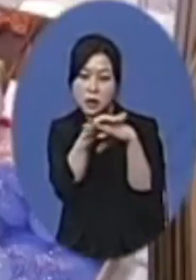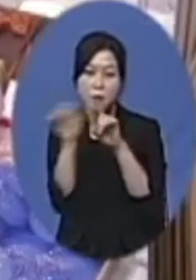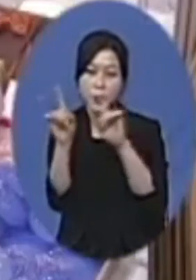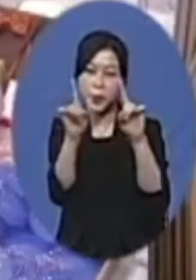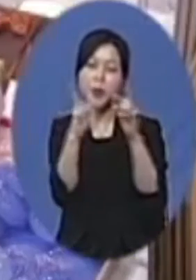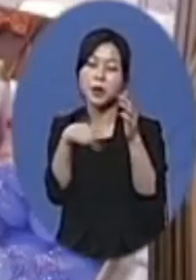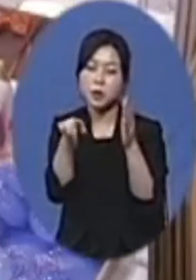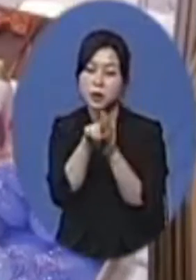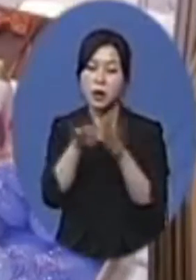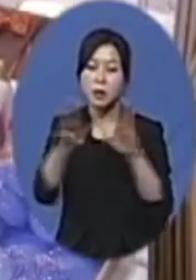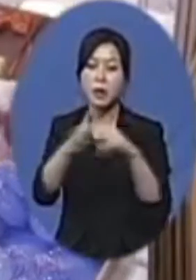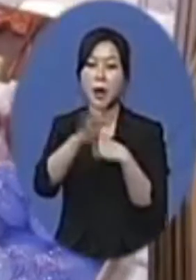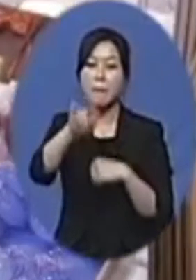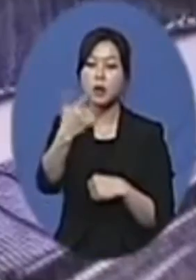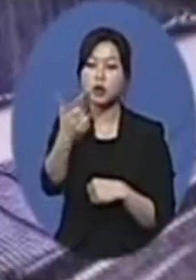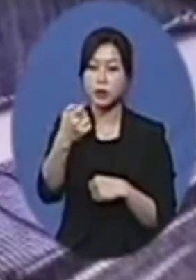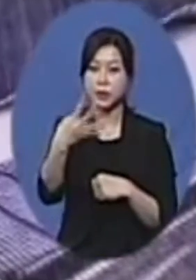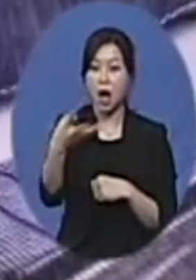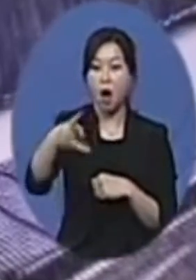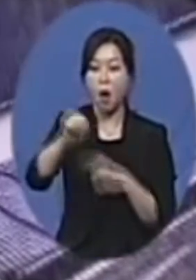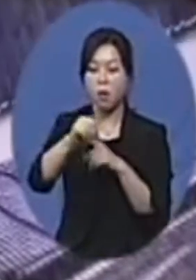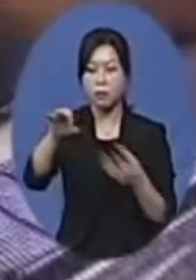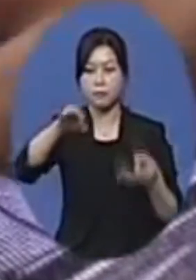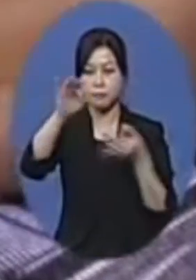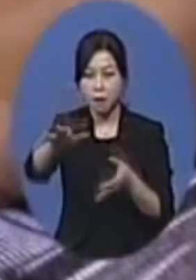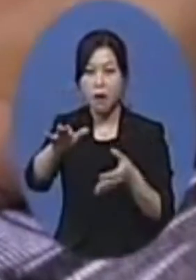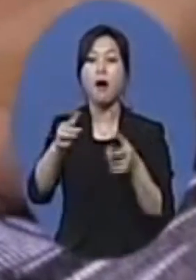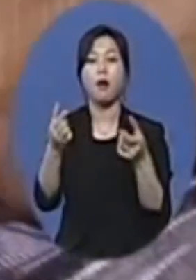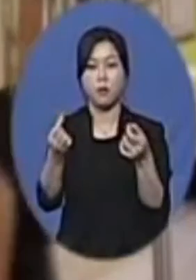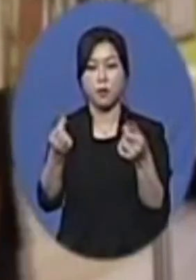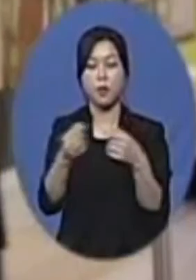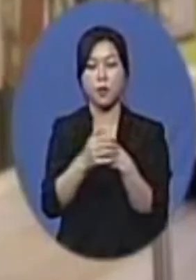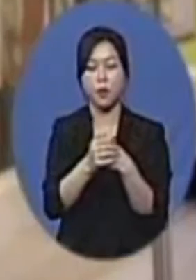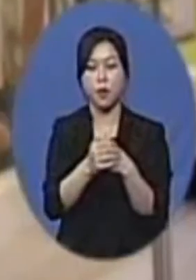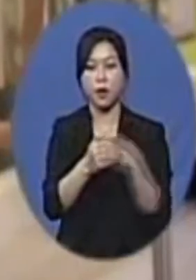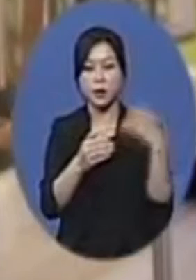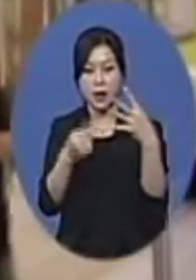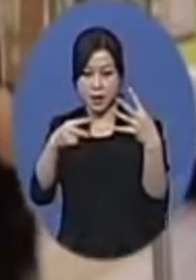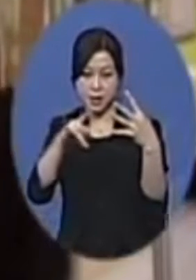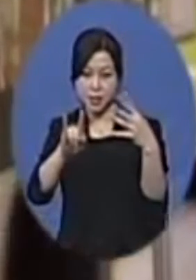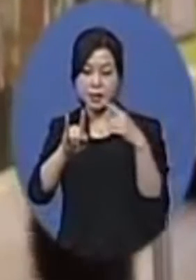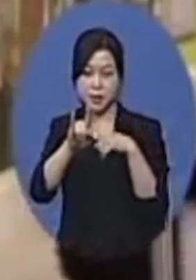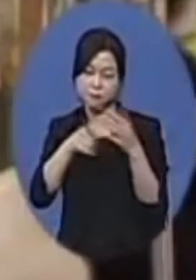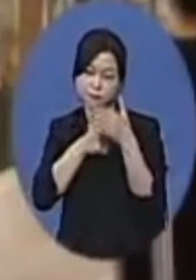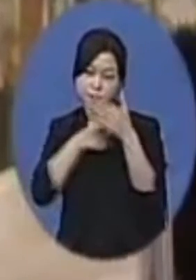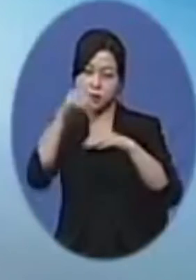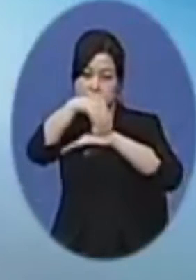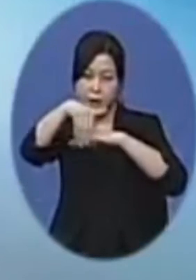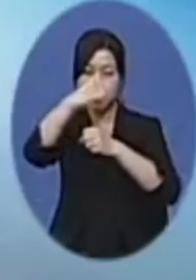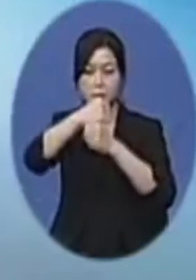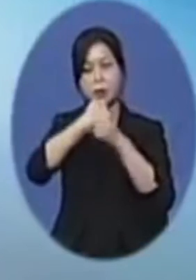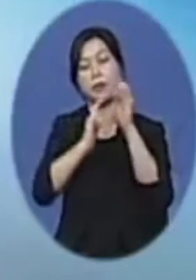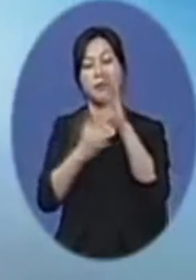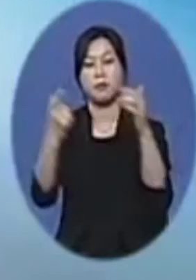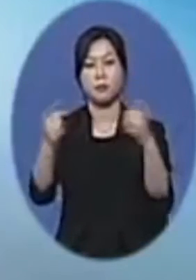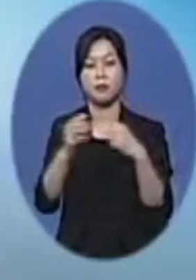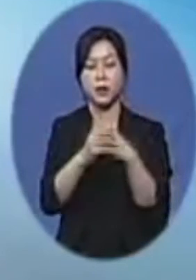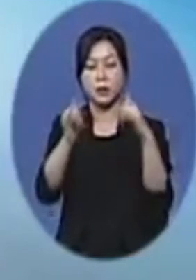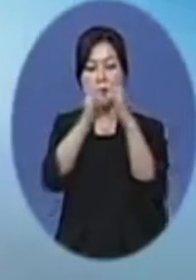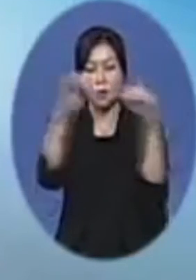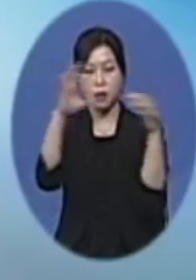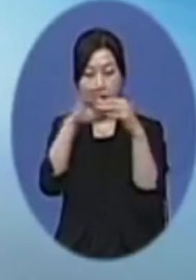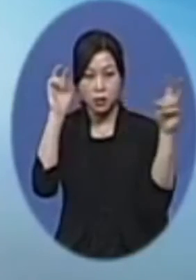위해 올해 164억 원의 예산을 투입하고 4대 추진 전략을 마련했습니다. 우선 사회적